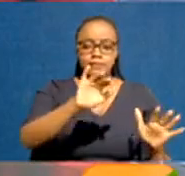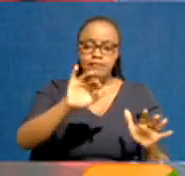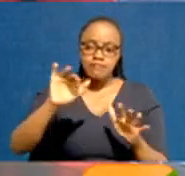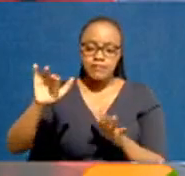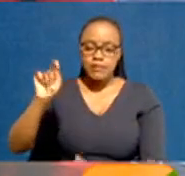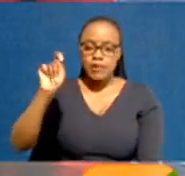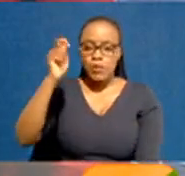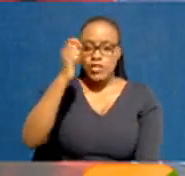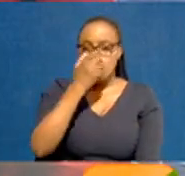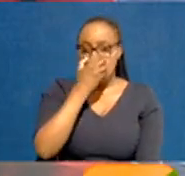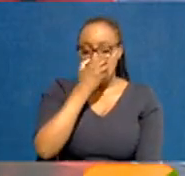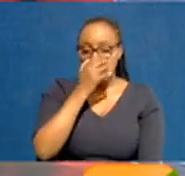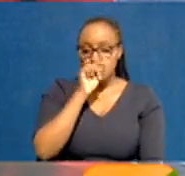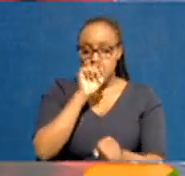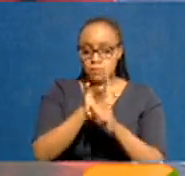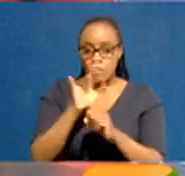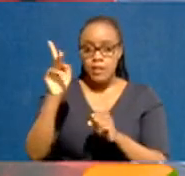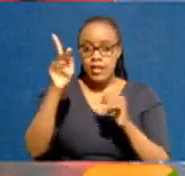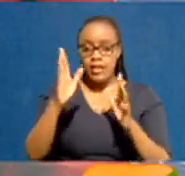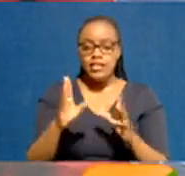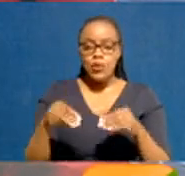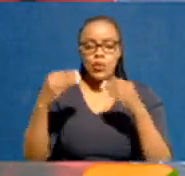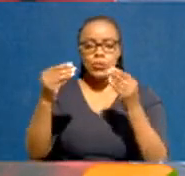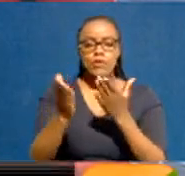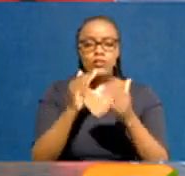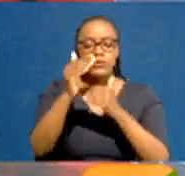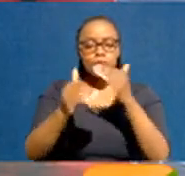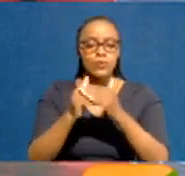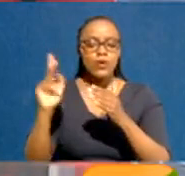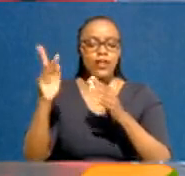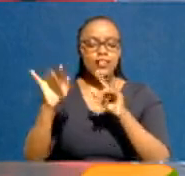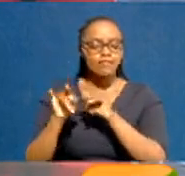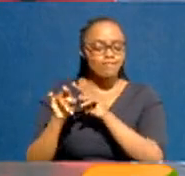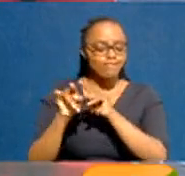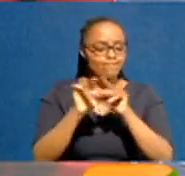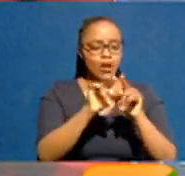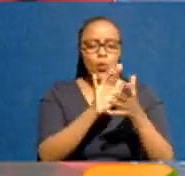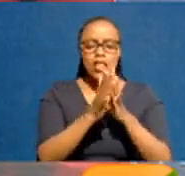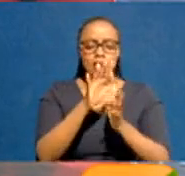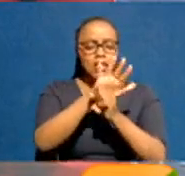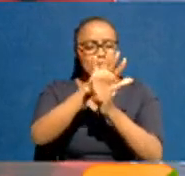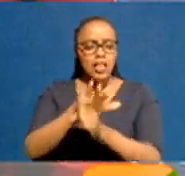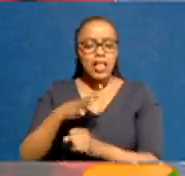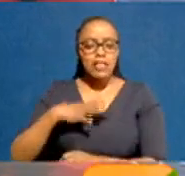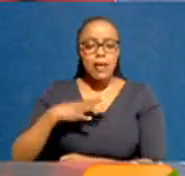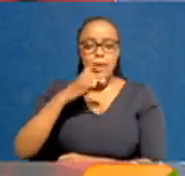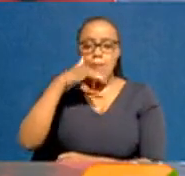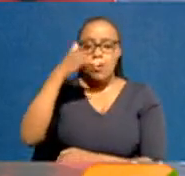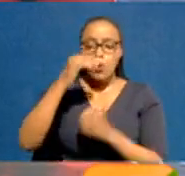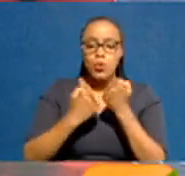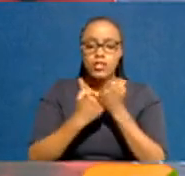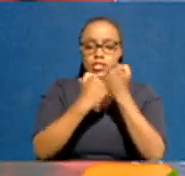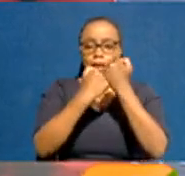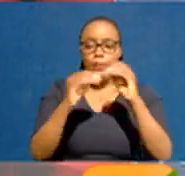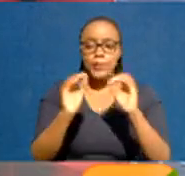Rais William Ruto ameahidi Wakenya kwamba atahudumia Wakenya wote kwa usawa bila kubagua hata wale ambao hawakumuunga